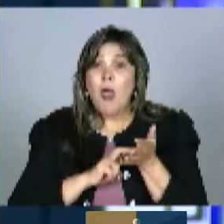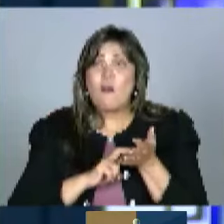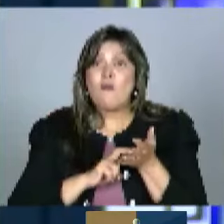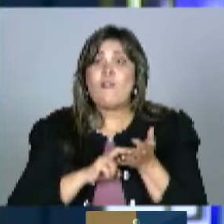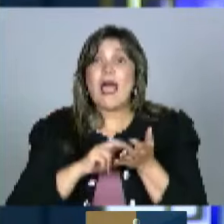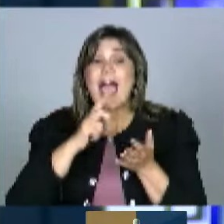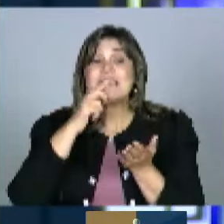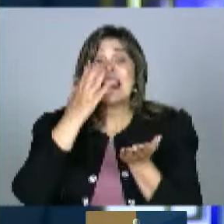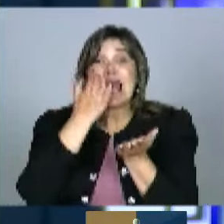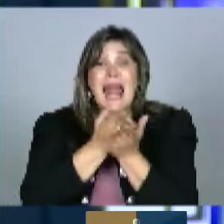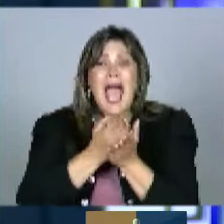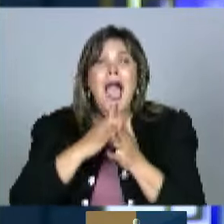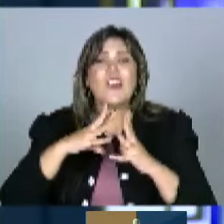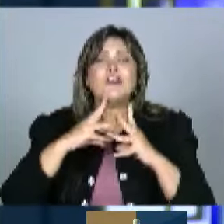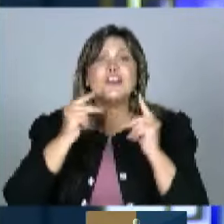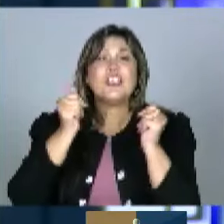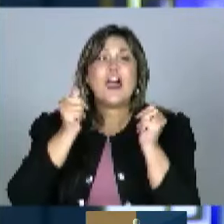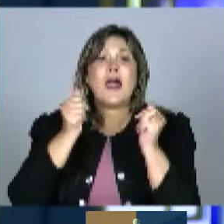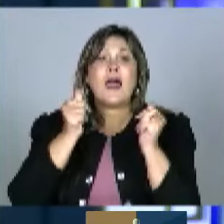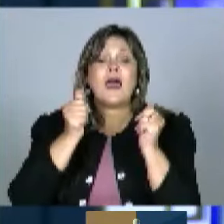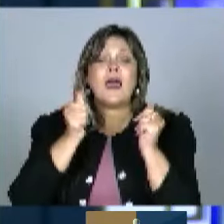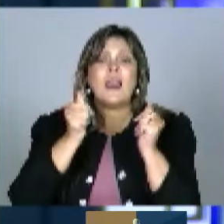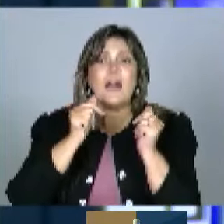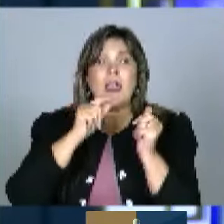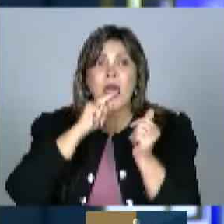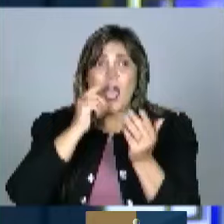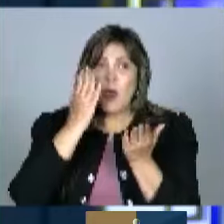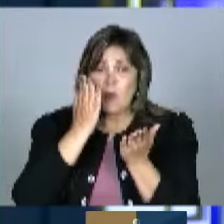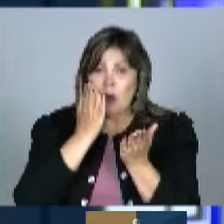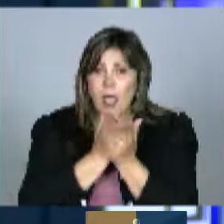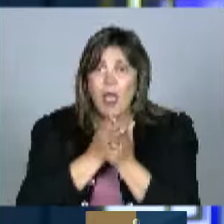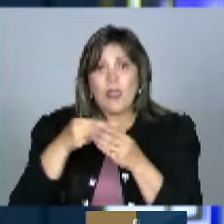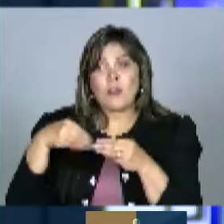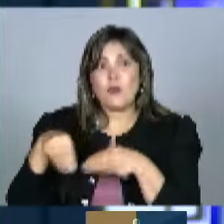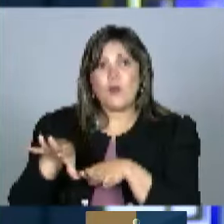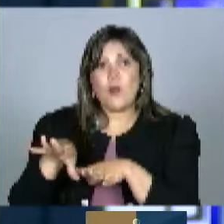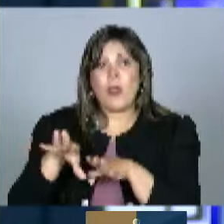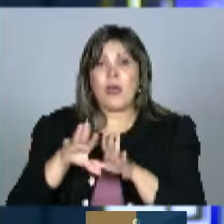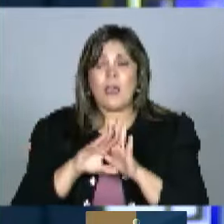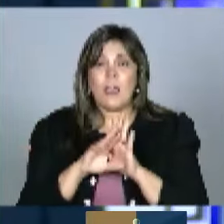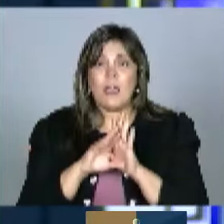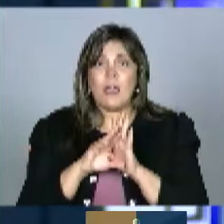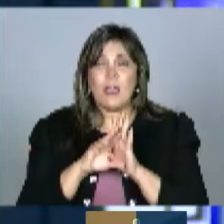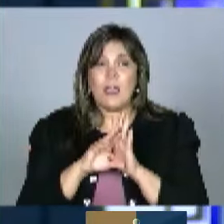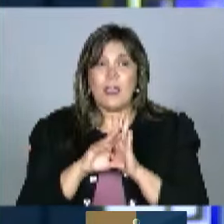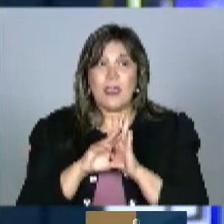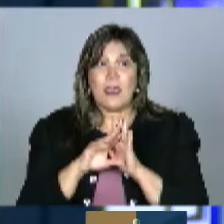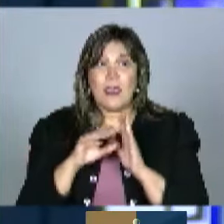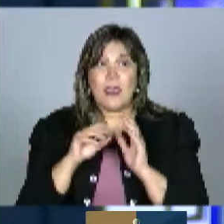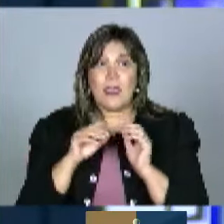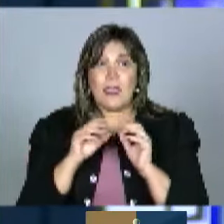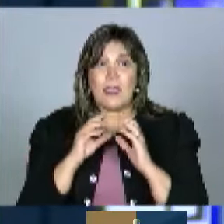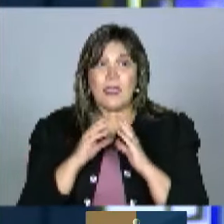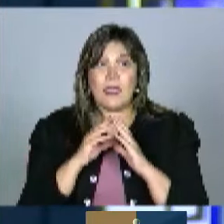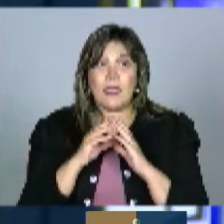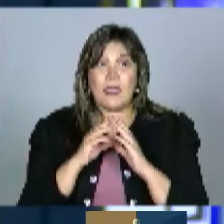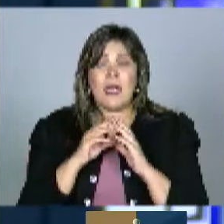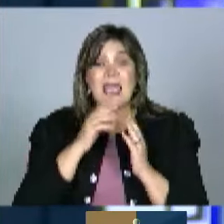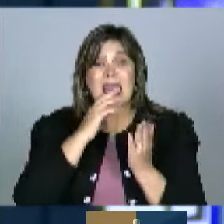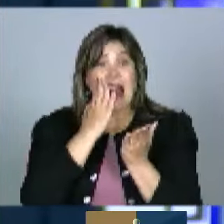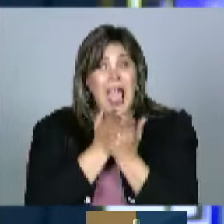الحق خشيه من زوال الحق او زوال الدليل اه يعني ايه يعني الحق